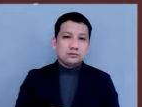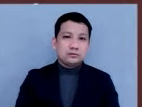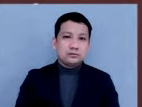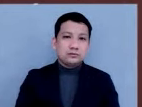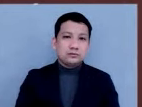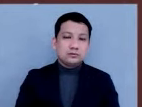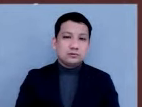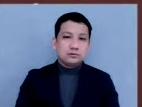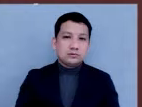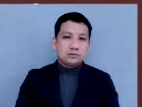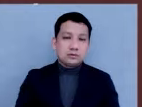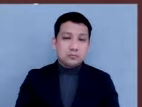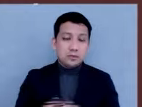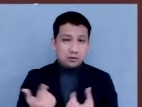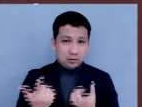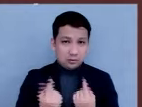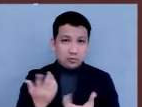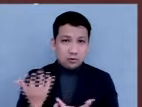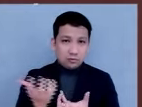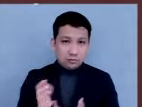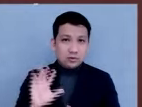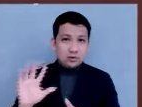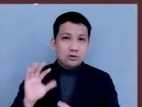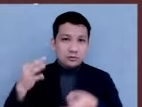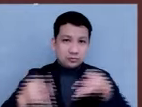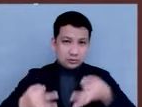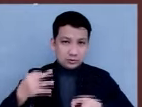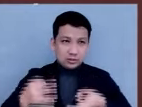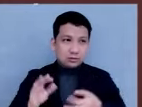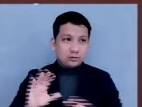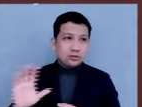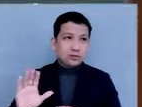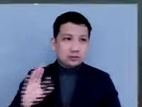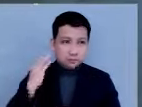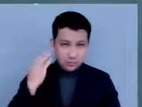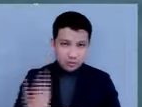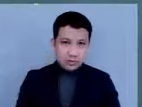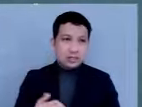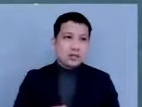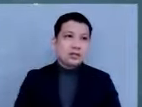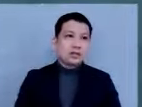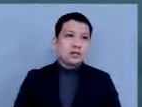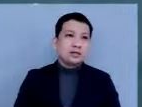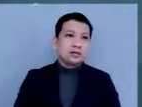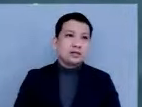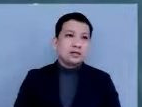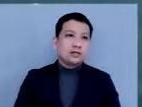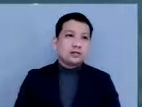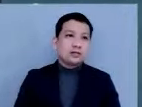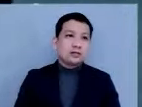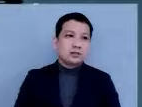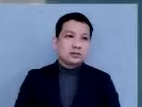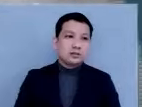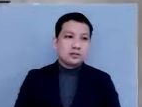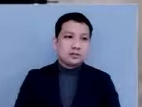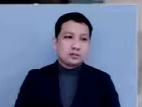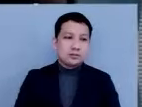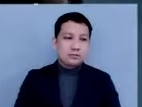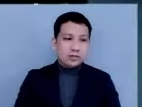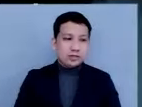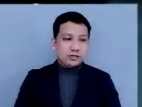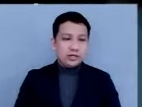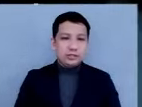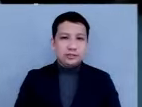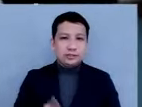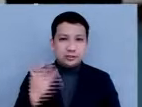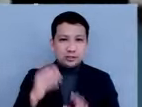na makabit ang hustisya ng iyong pagkamatay. Sa panayam sa programang Story Ko ng One News, gigil